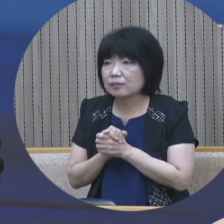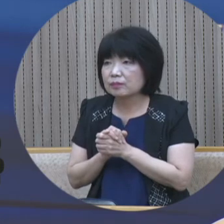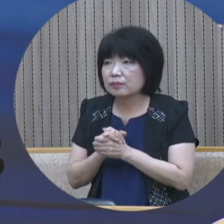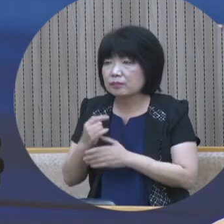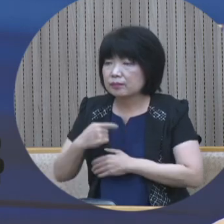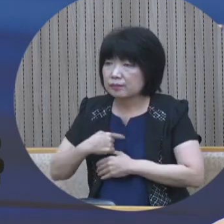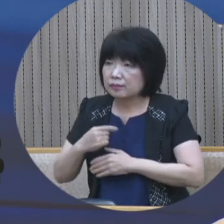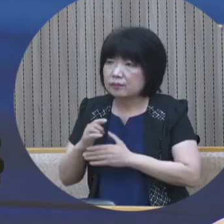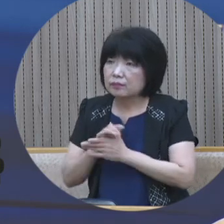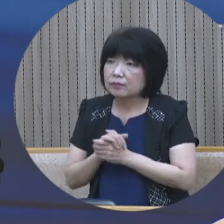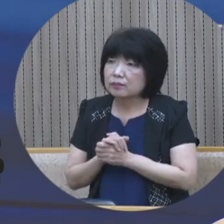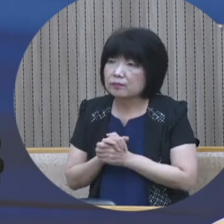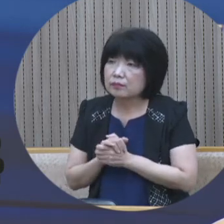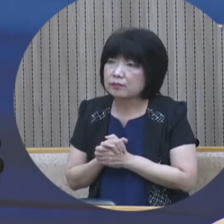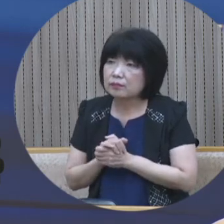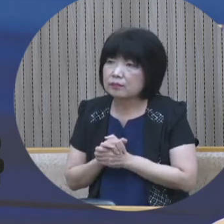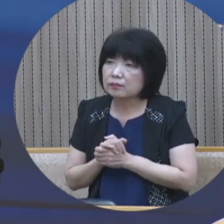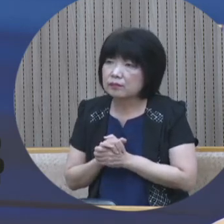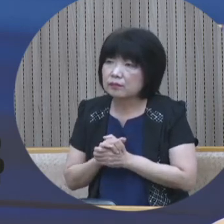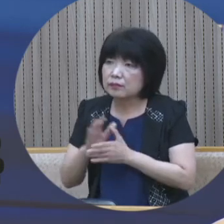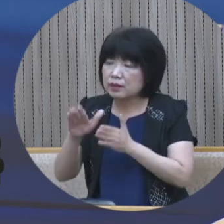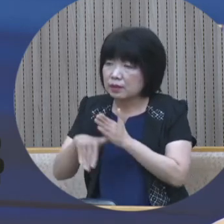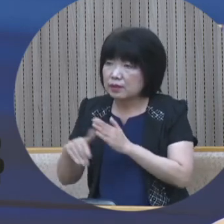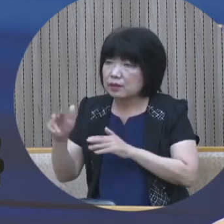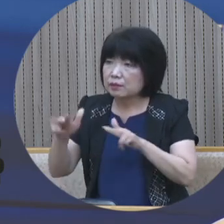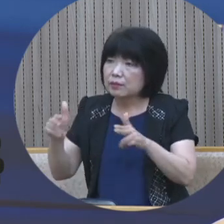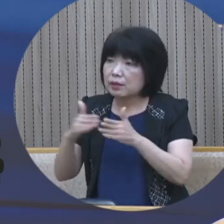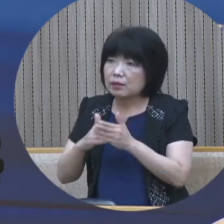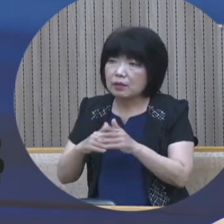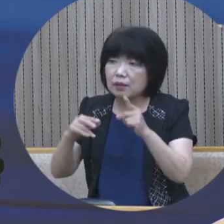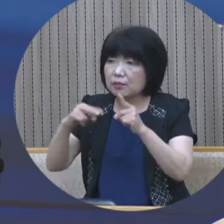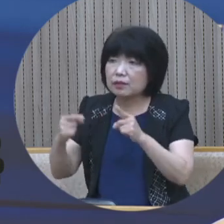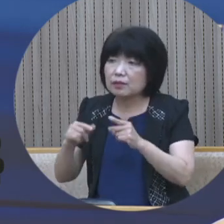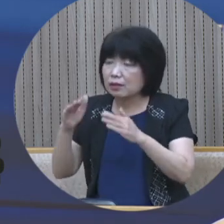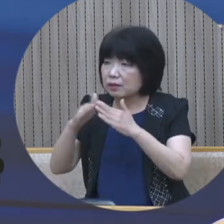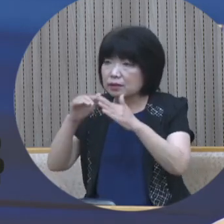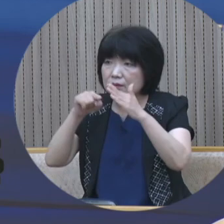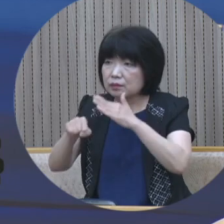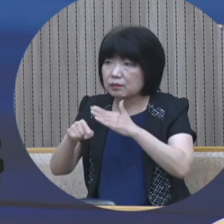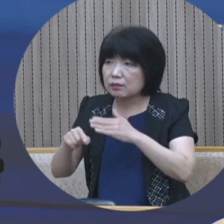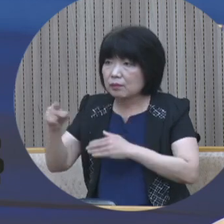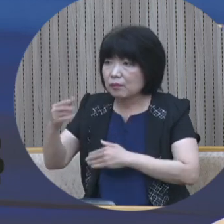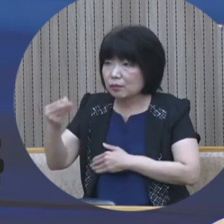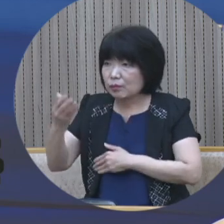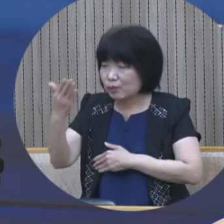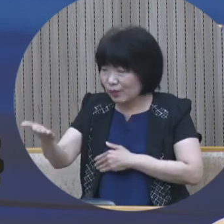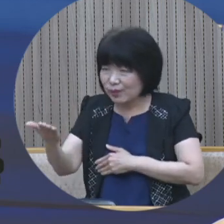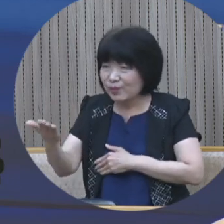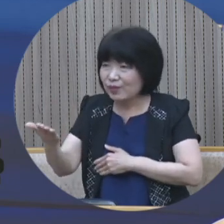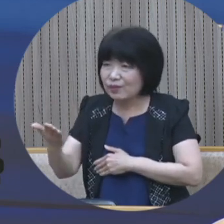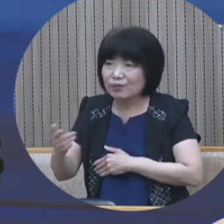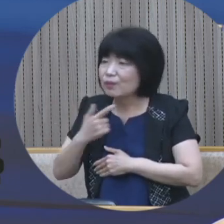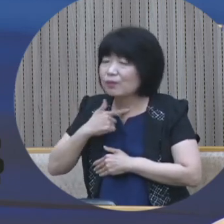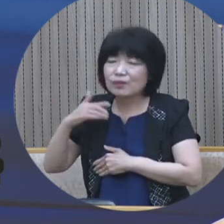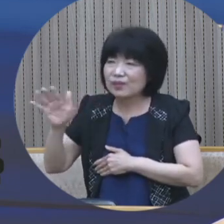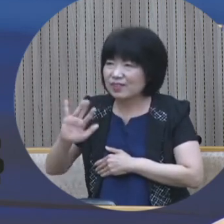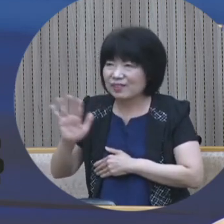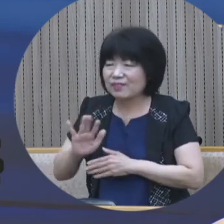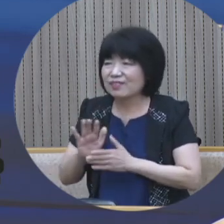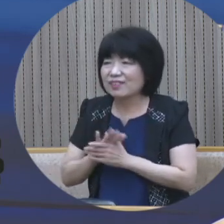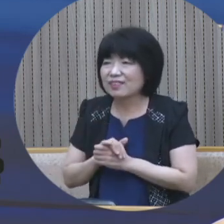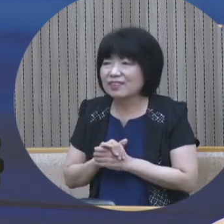저는 그때부터 지금까지 단 한 번도 그 가정에 100만 원만 줘 해본 적이 없어요.